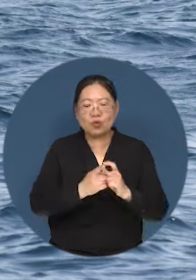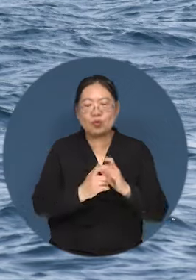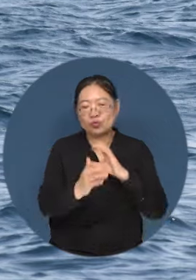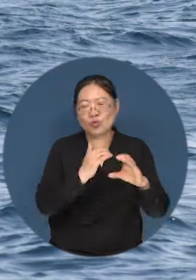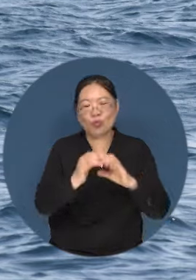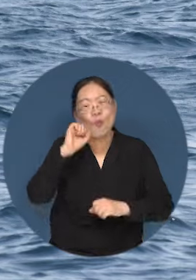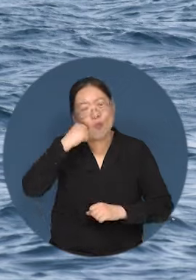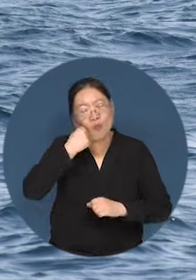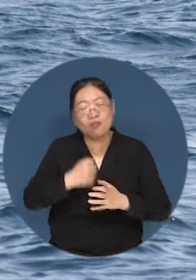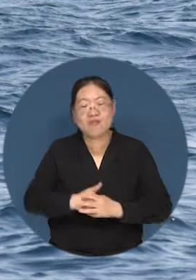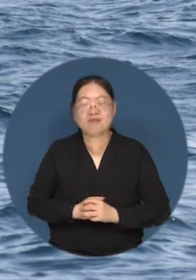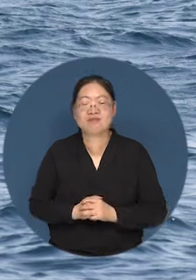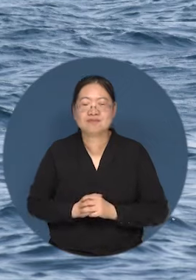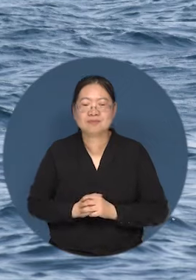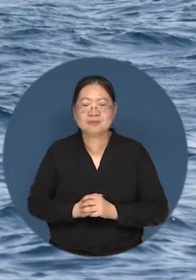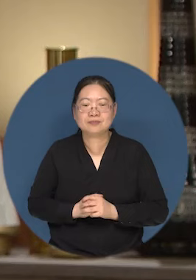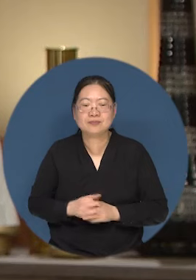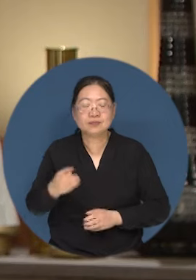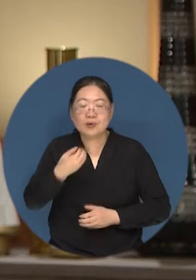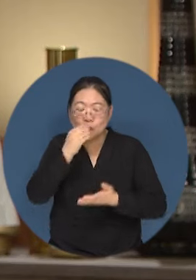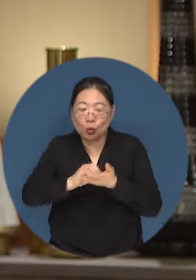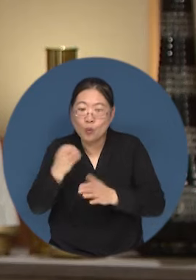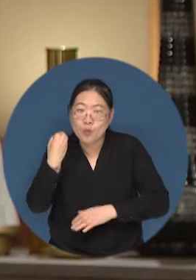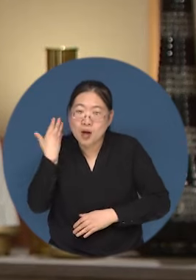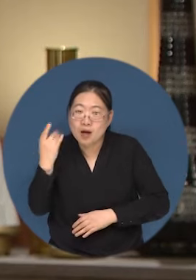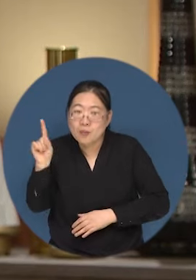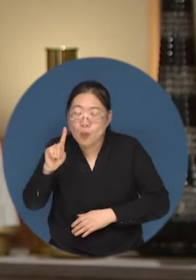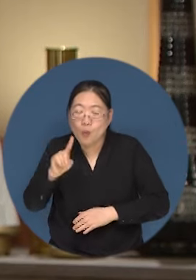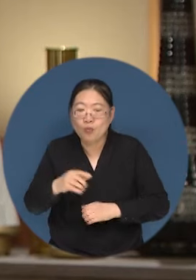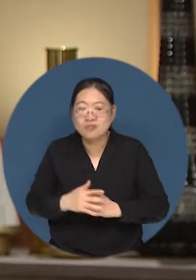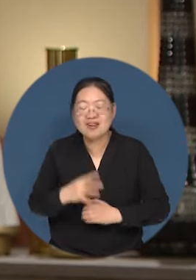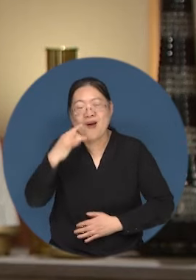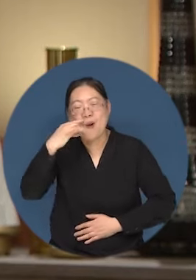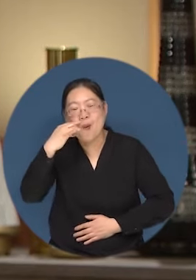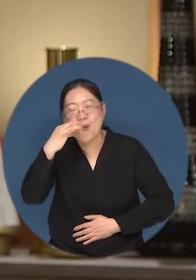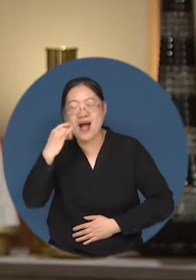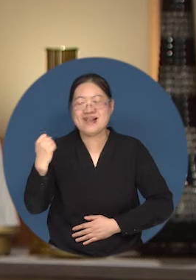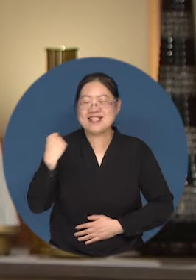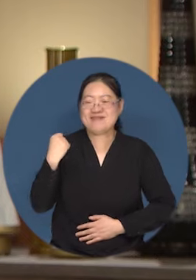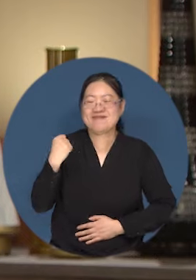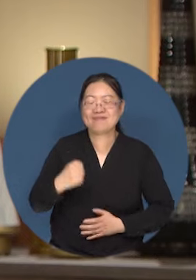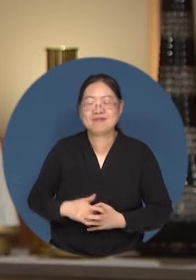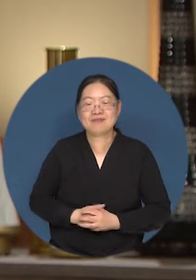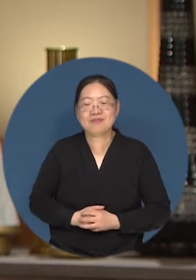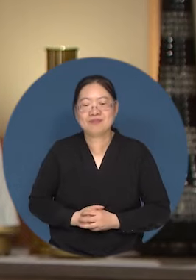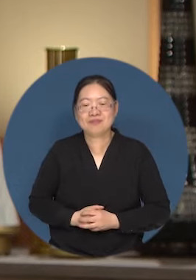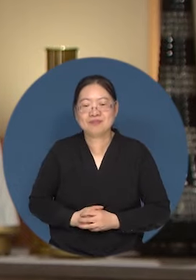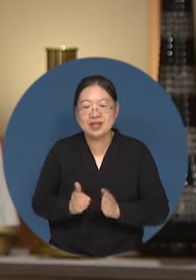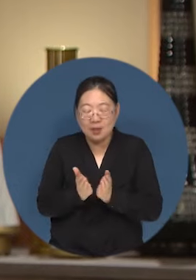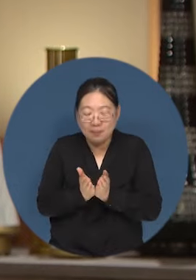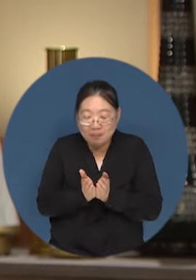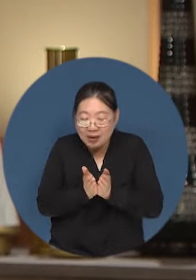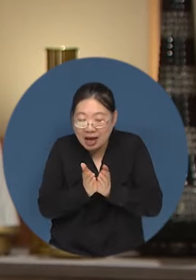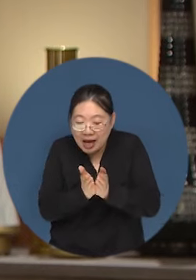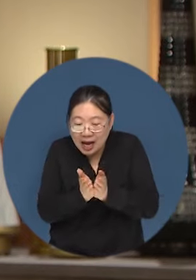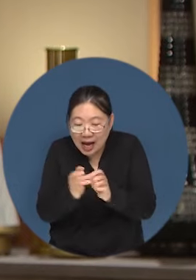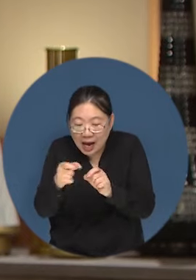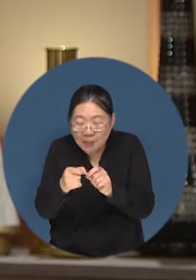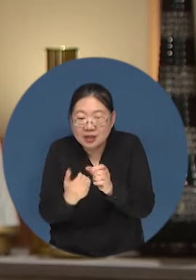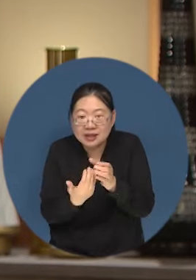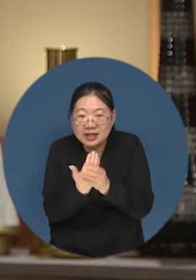힘들어지죠. 그리고 돌고래들은 호기심이 왕성하거든요. 예, 예. 그 배가 다가가면 그 앞에